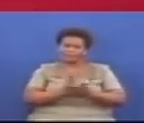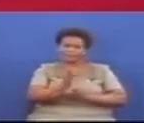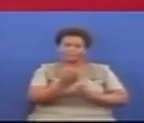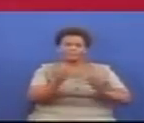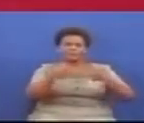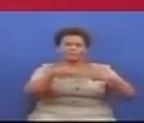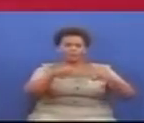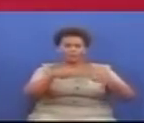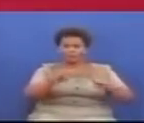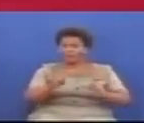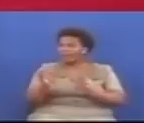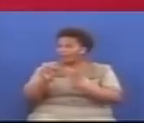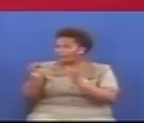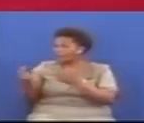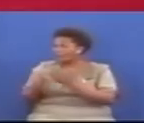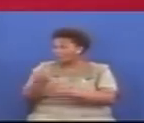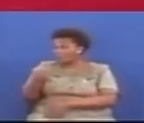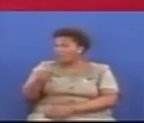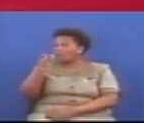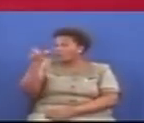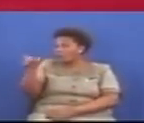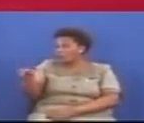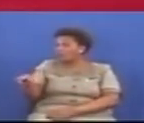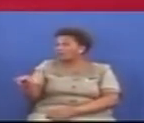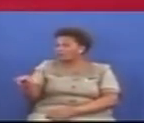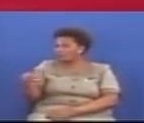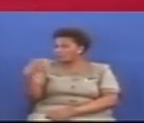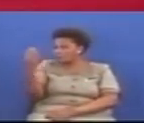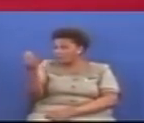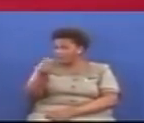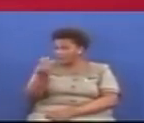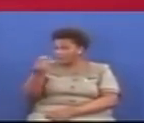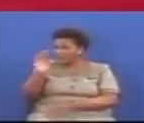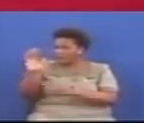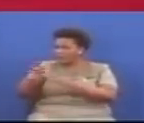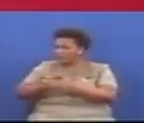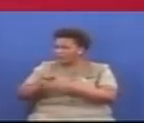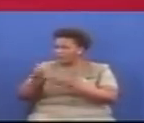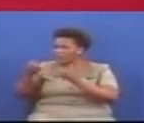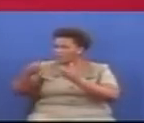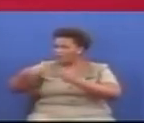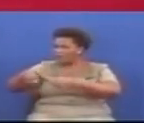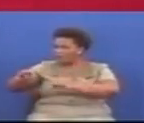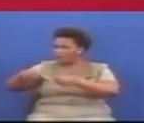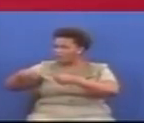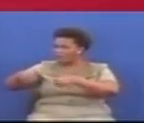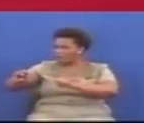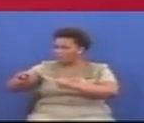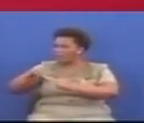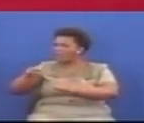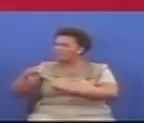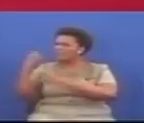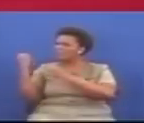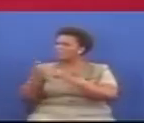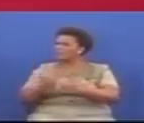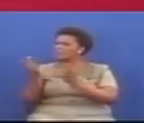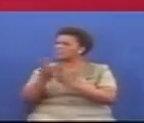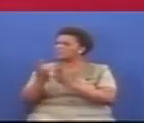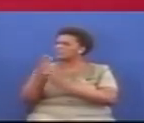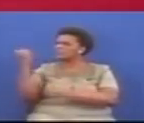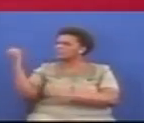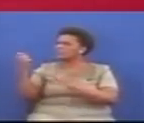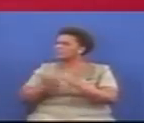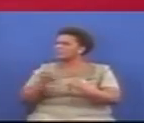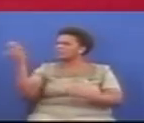pikipiki, ama hiyo pikipiki ya kawaida ama iwe bodaboda kwa ajili ya uporaji, hao ni wahalifu kama wahalifu wengine. Na